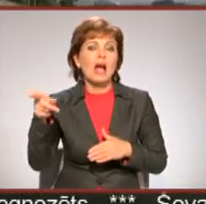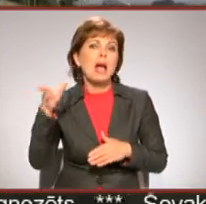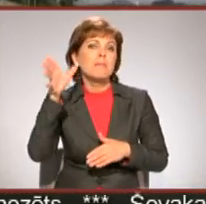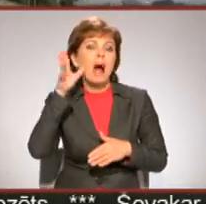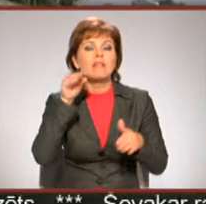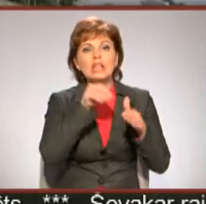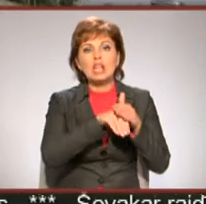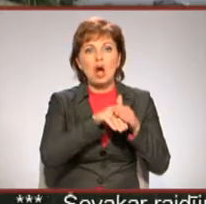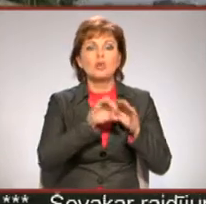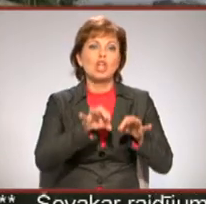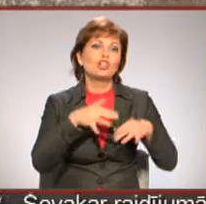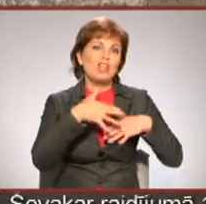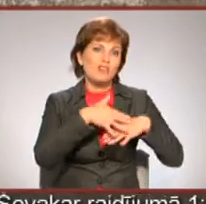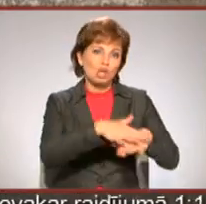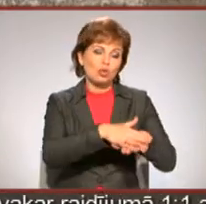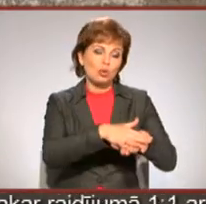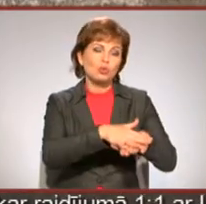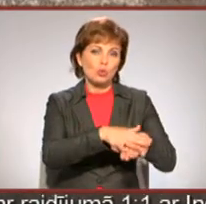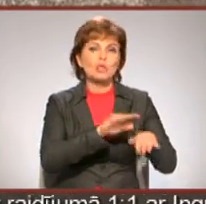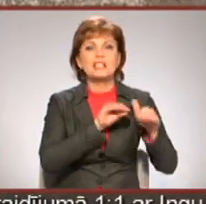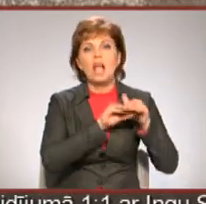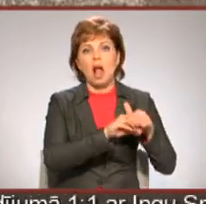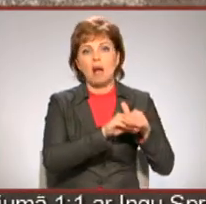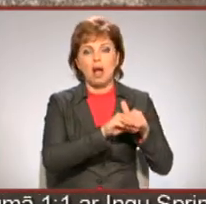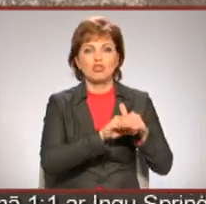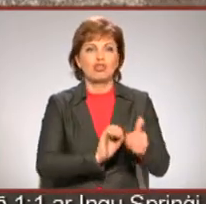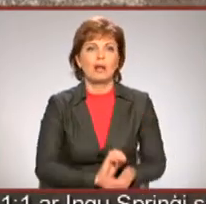ieguldījums infrastruktūras saglabāšanā. Aiga Vendeliņa, Artūrs Gruzdiņš, Vidzemes televīzija.